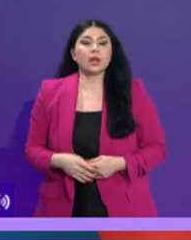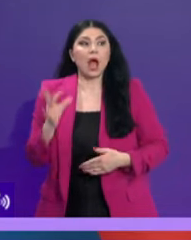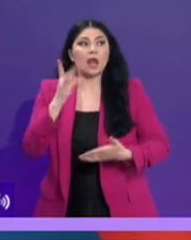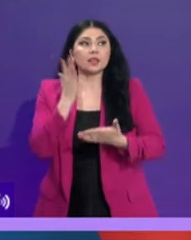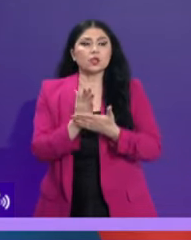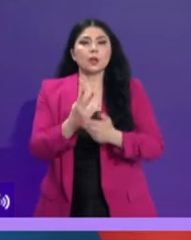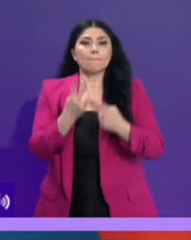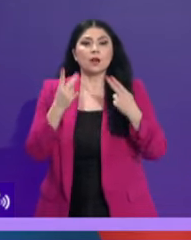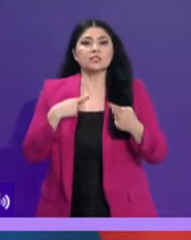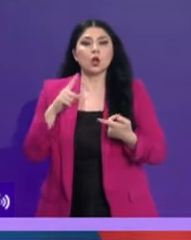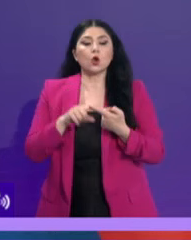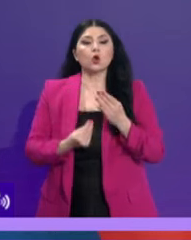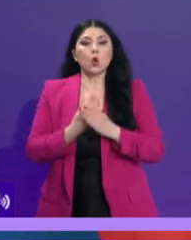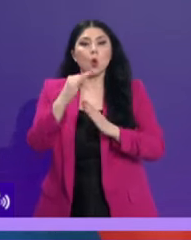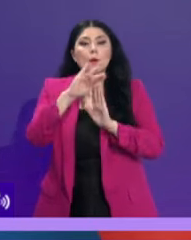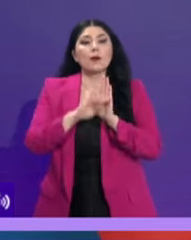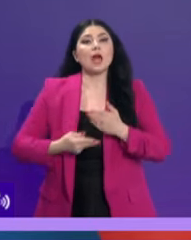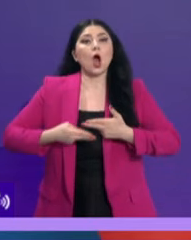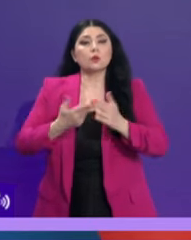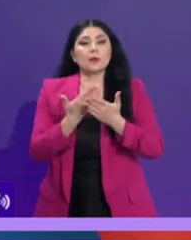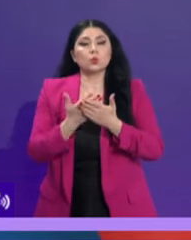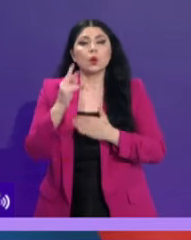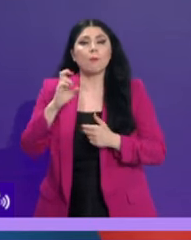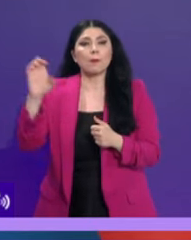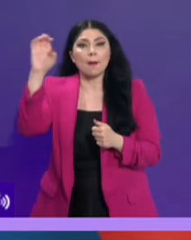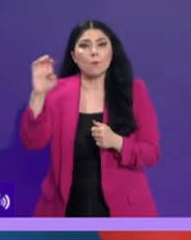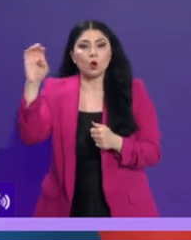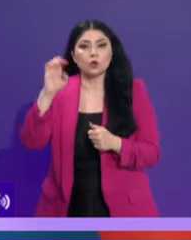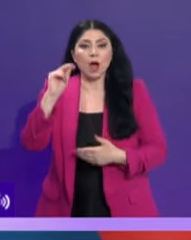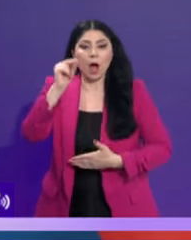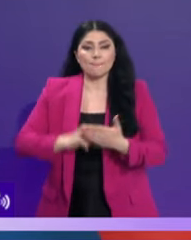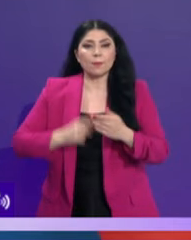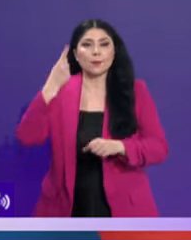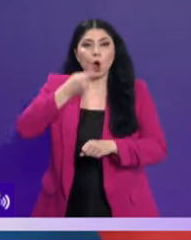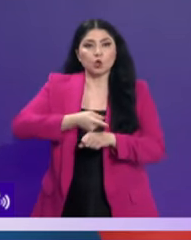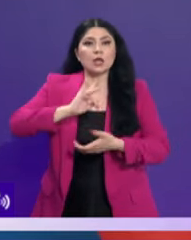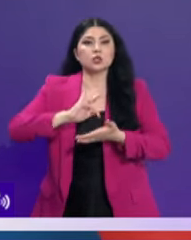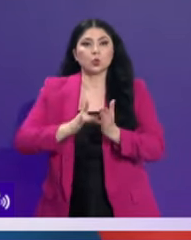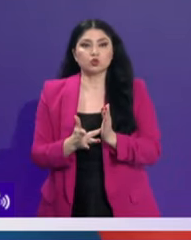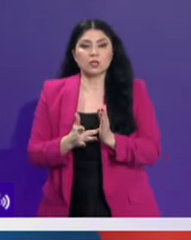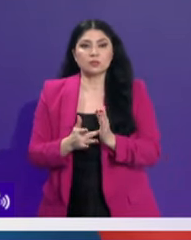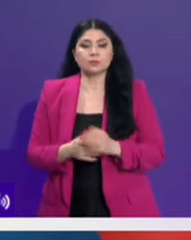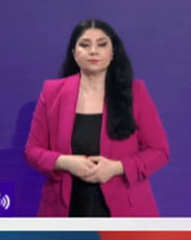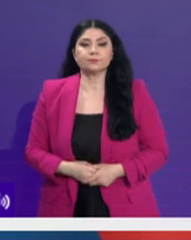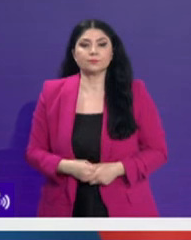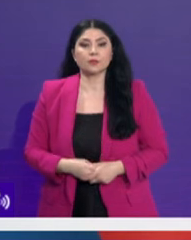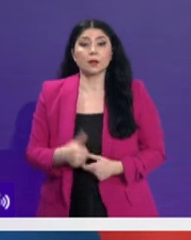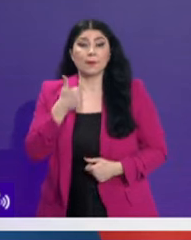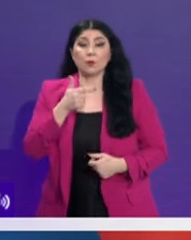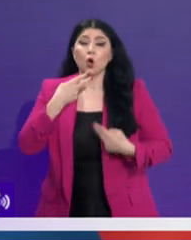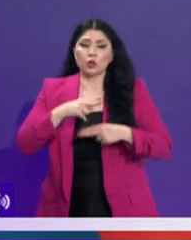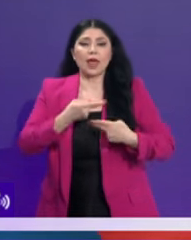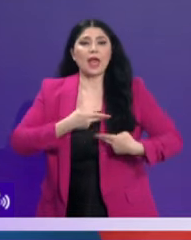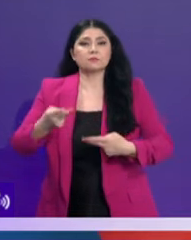vizează noul pachet de ajutor pentru Republica Moldova, adoptat prin ordonanță de urgență. În primul rând, continuăm exportul